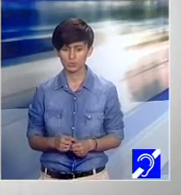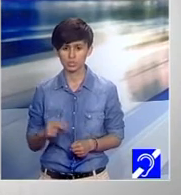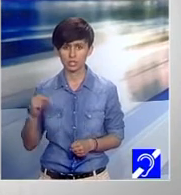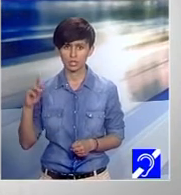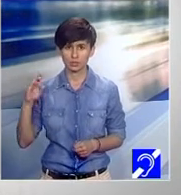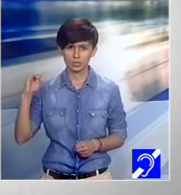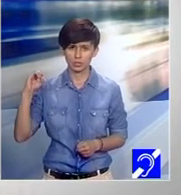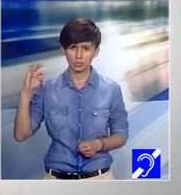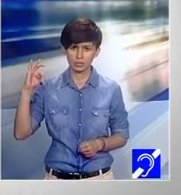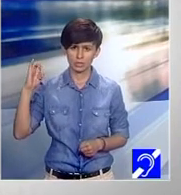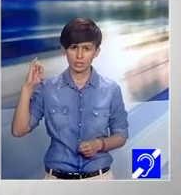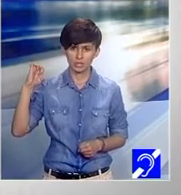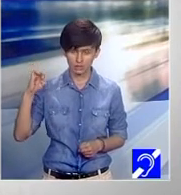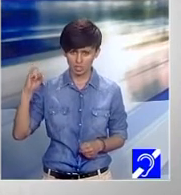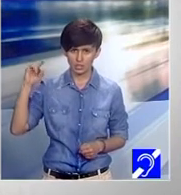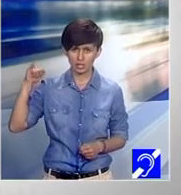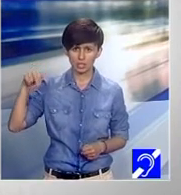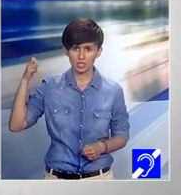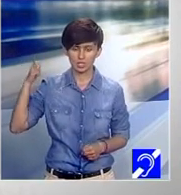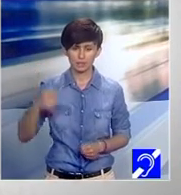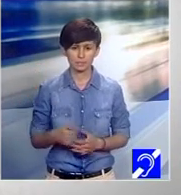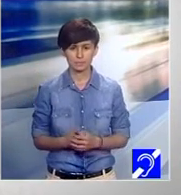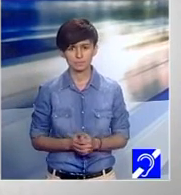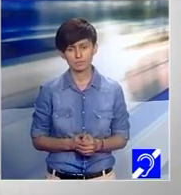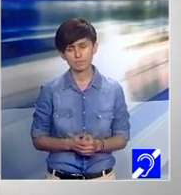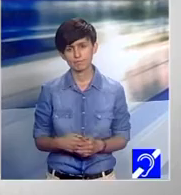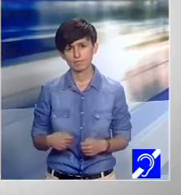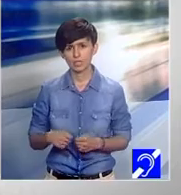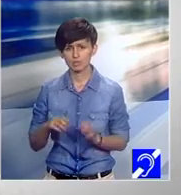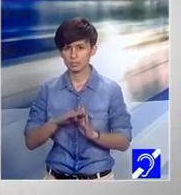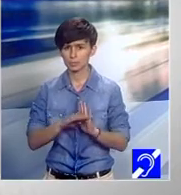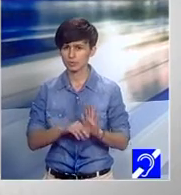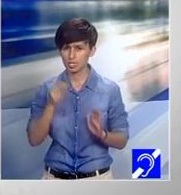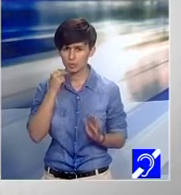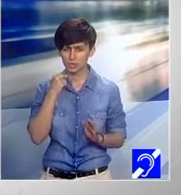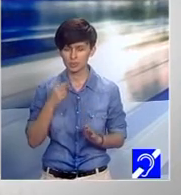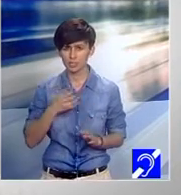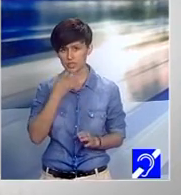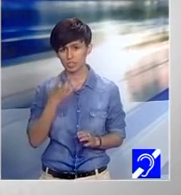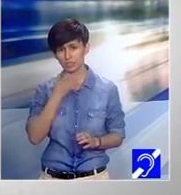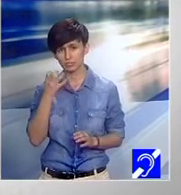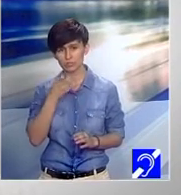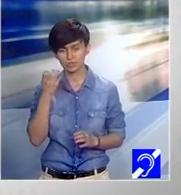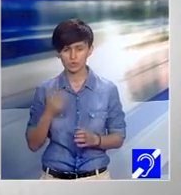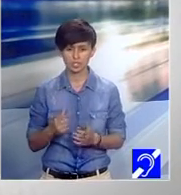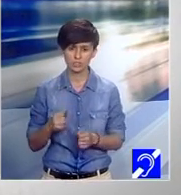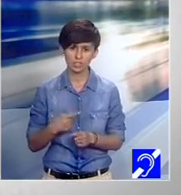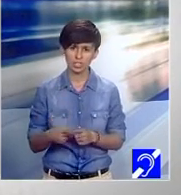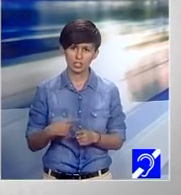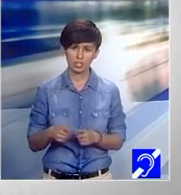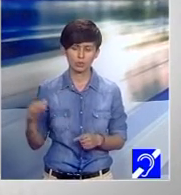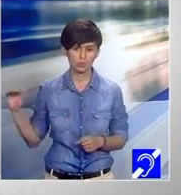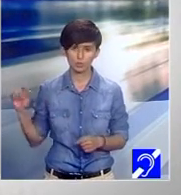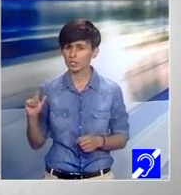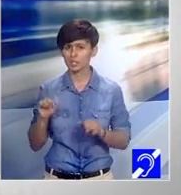viața bolnavilor fenilcetonurici, pentru că să știți că cu toată dieta, fructe și legume, copiii aceștia nu se dezvoltă normal dacă nu au substituentul